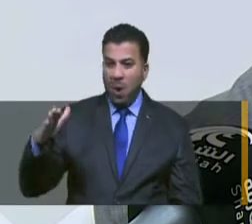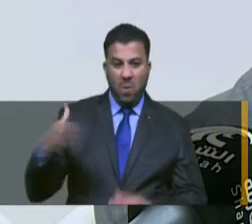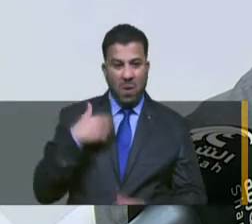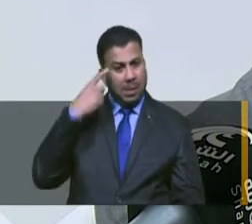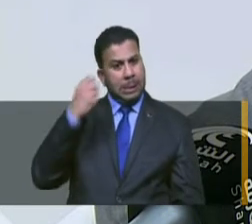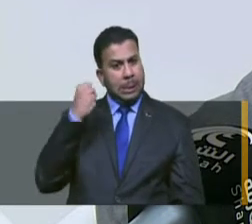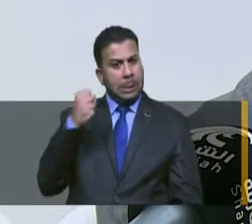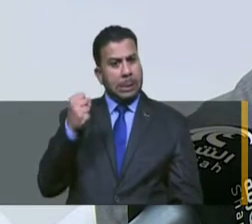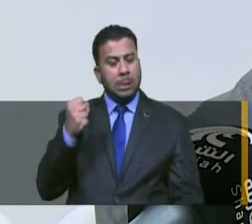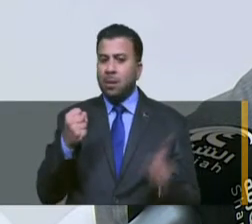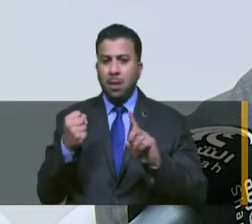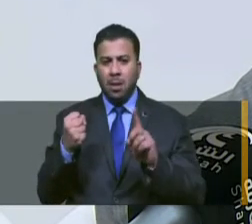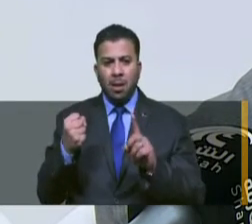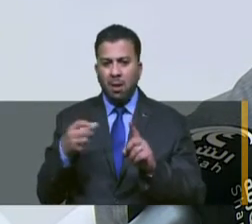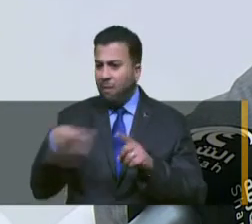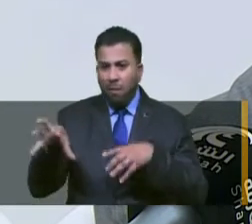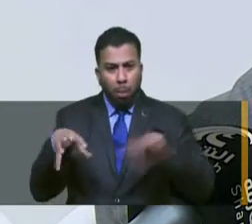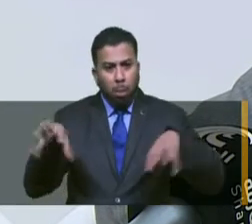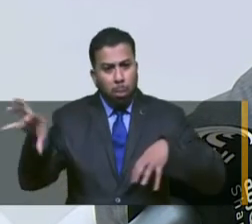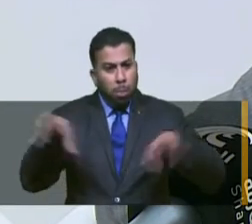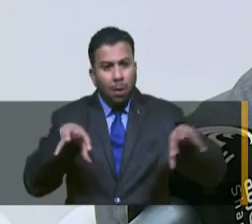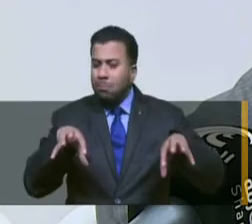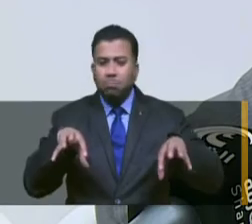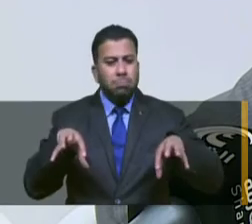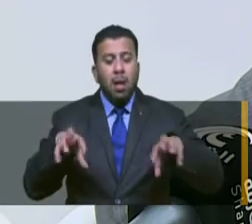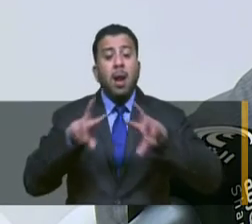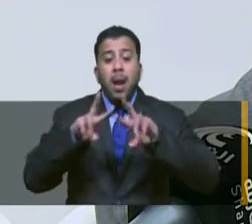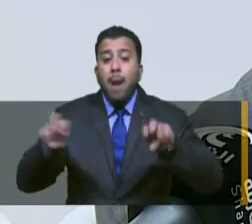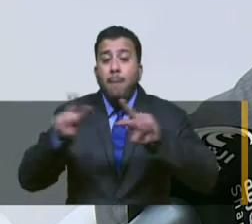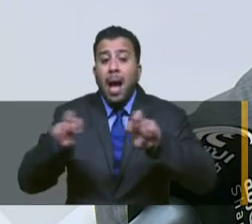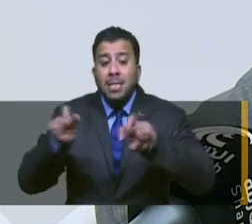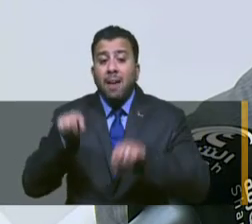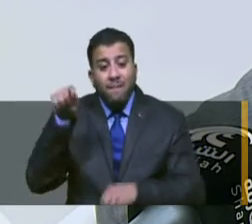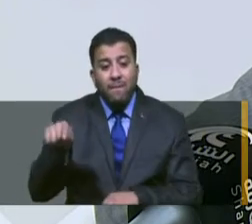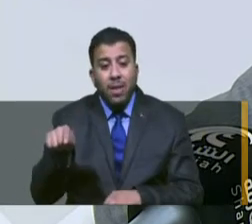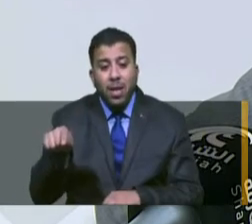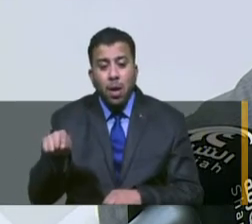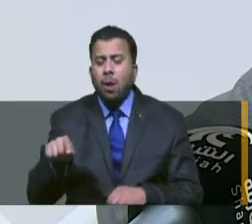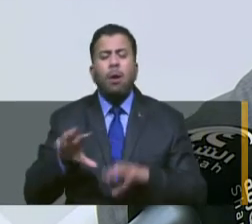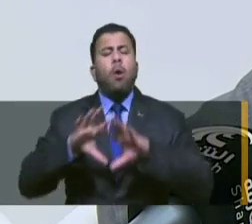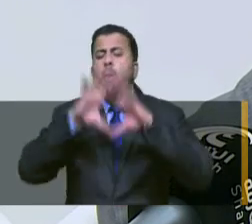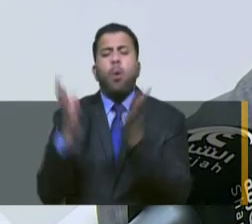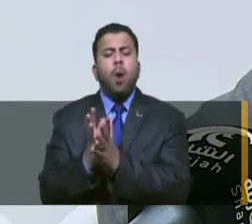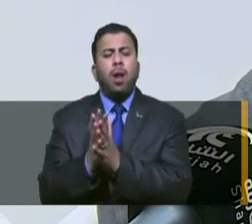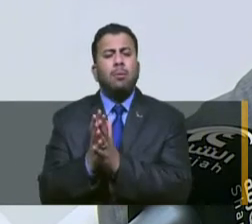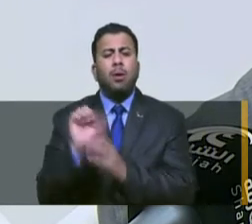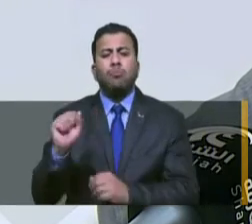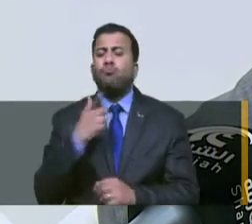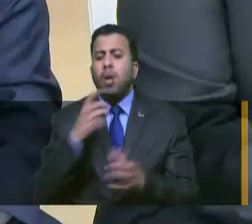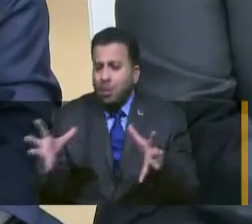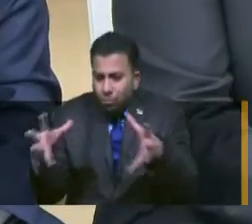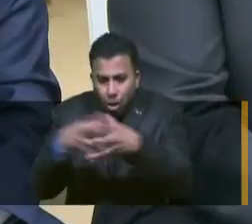نترفع عن الفرقة، نبحث في كل الوسائل ما